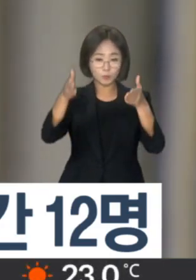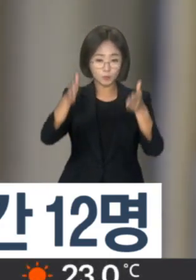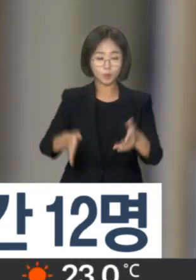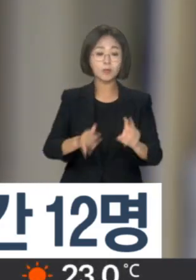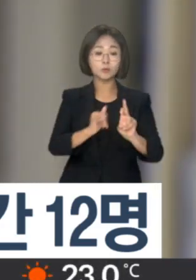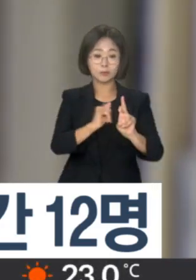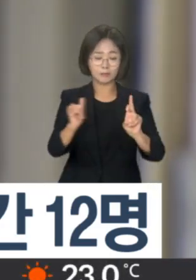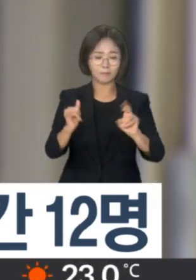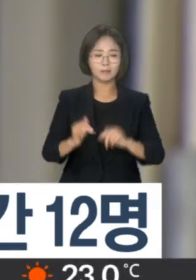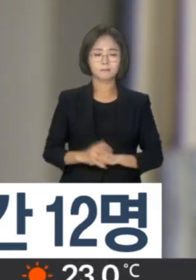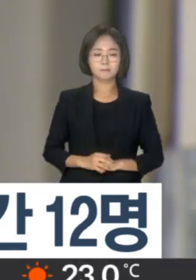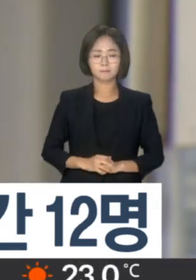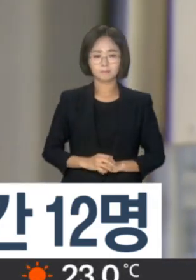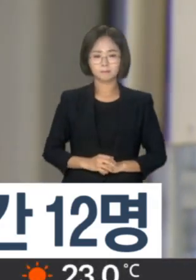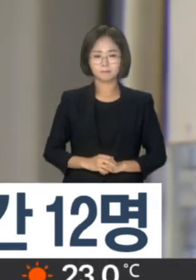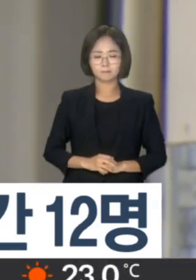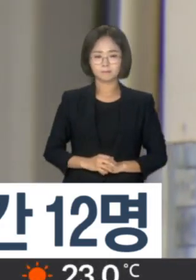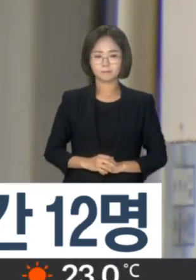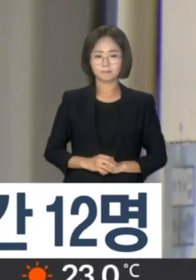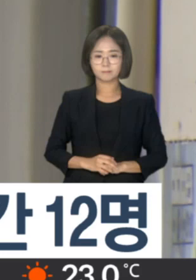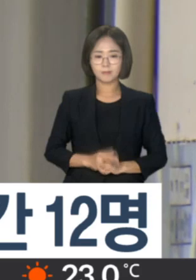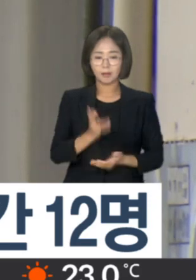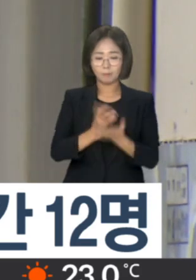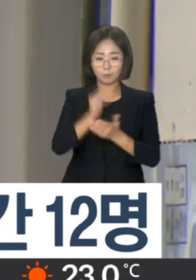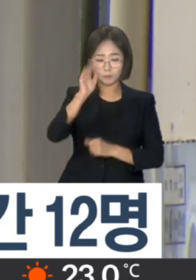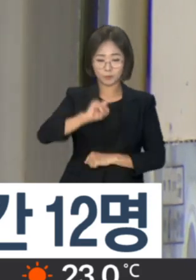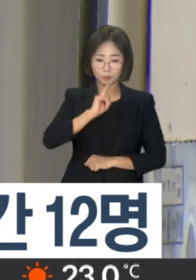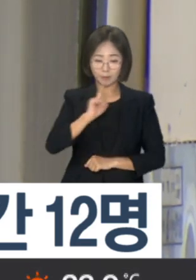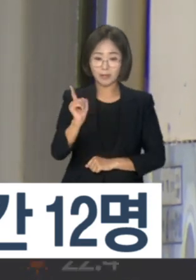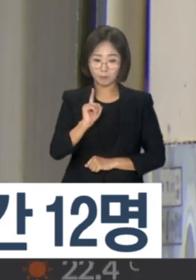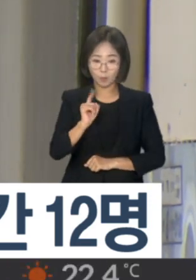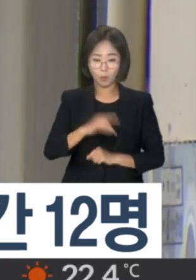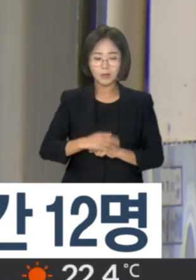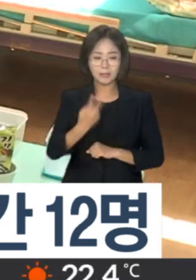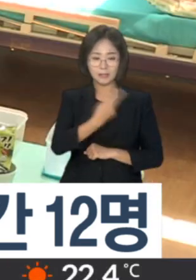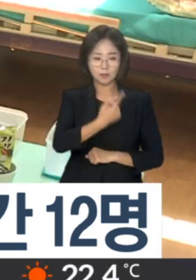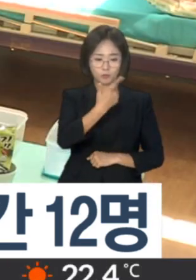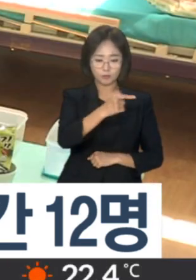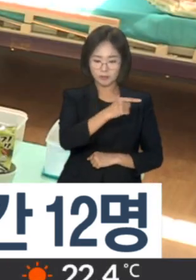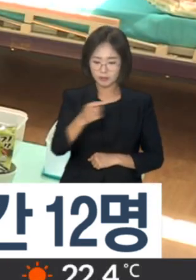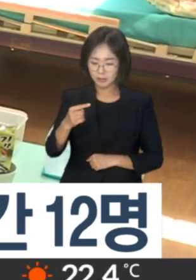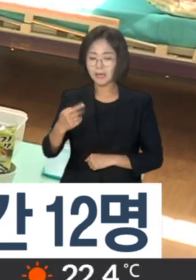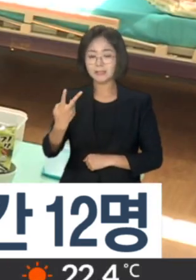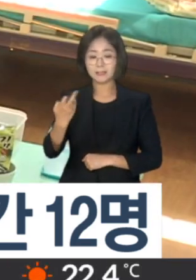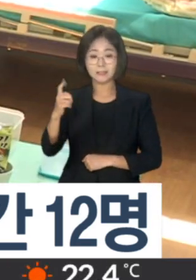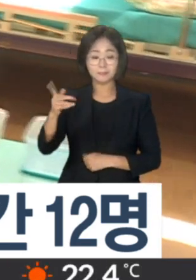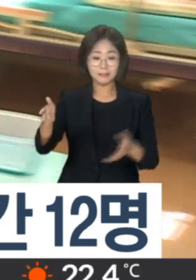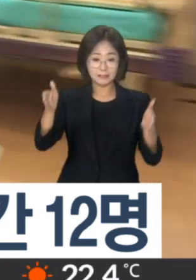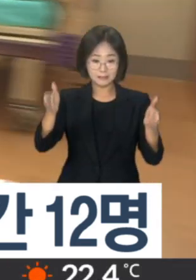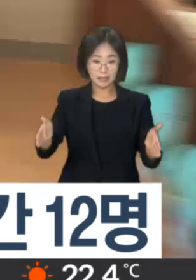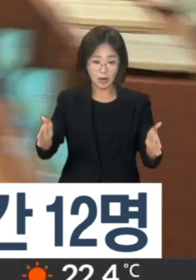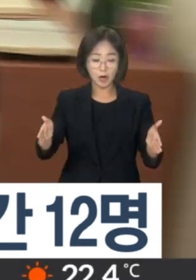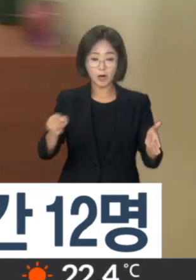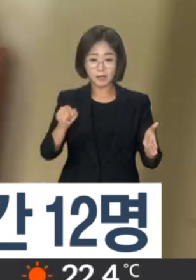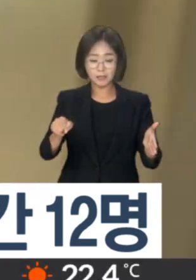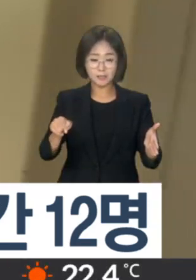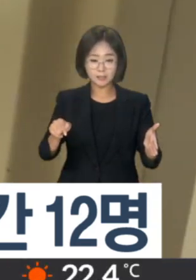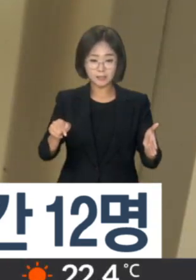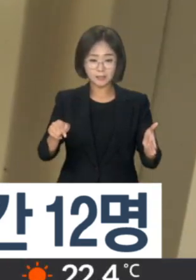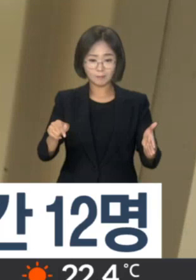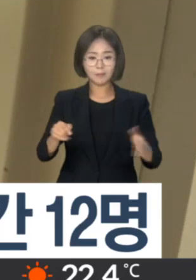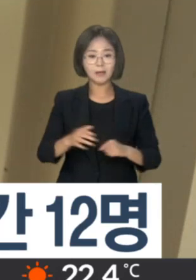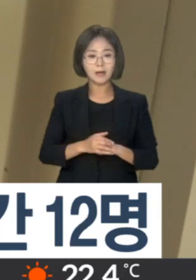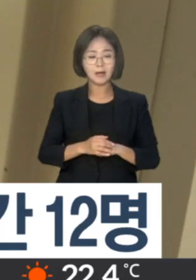12명인 것으로 나타났습니다 법무부에 집계에 따르면 2006년과 2011년 2019년